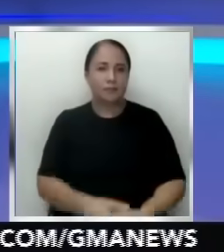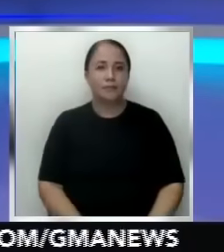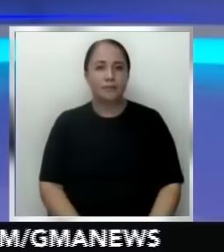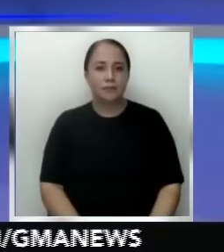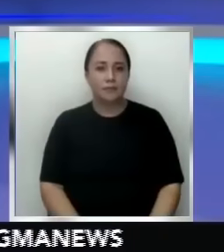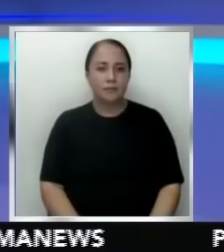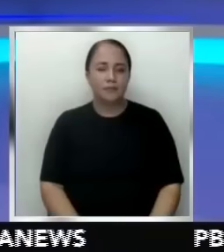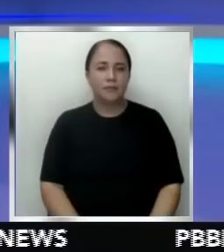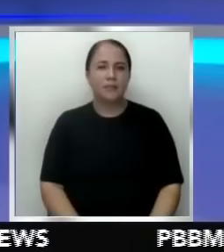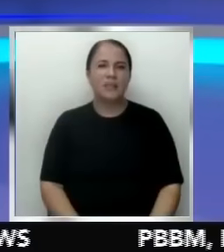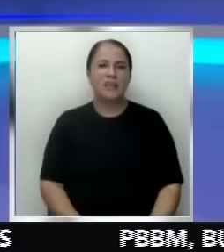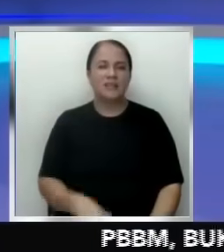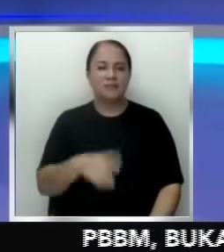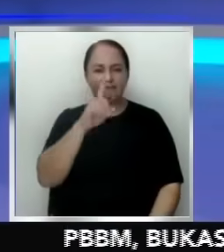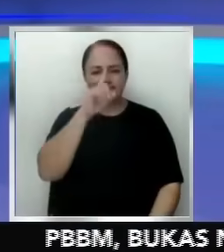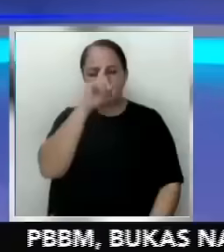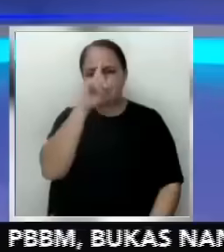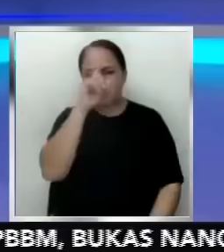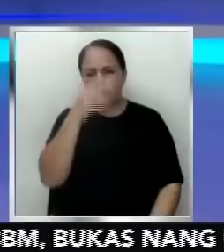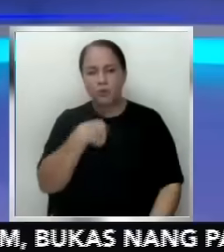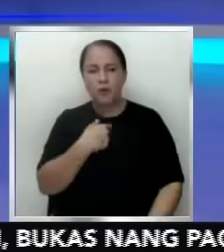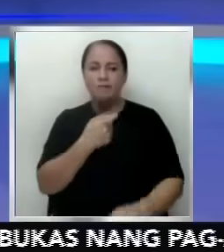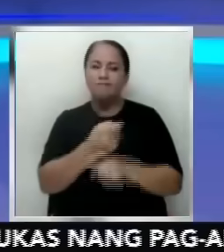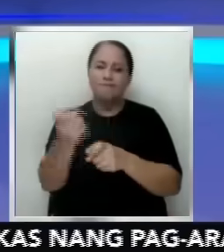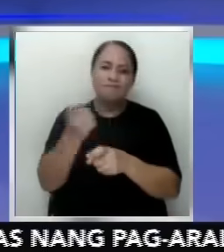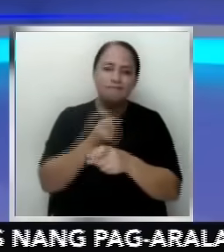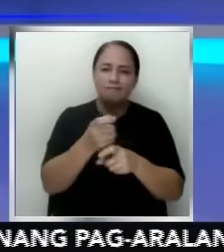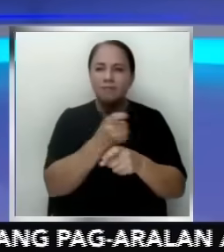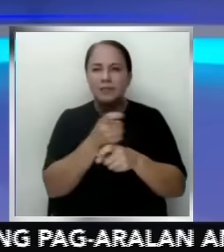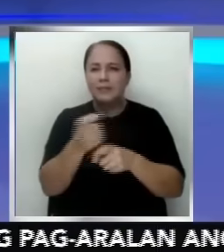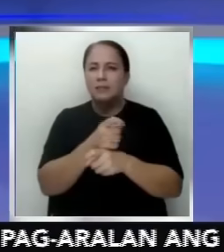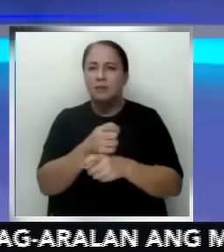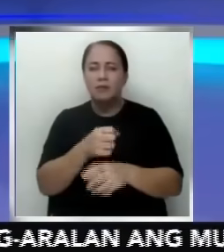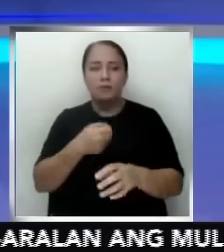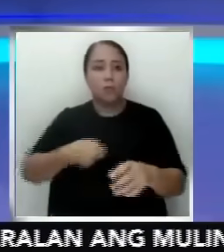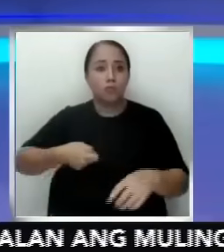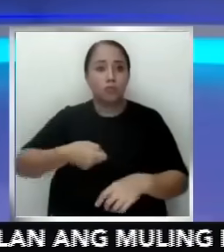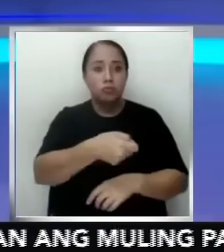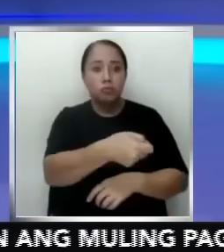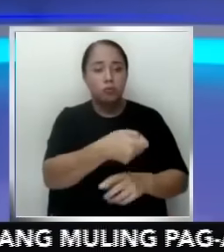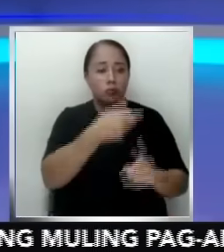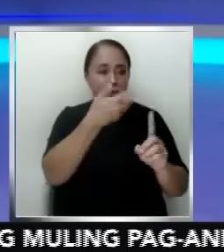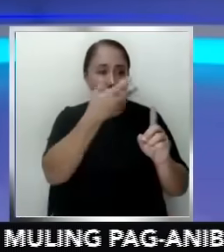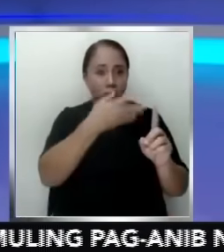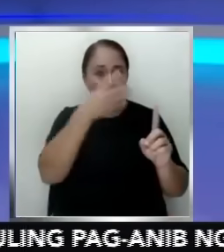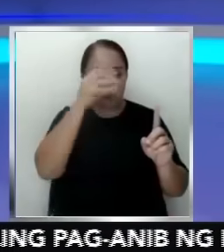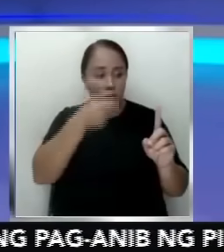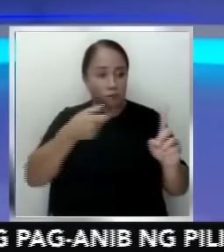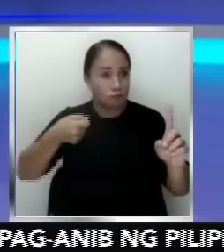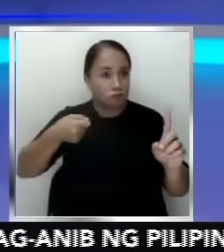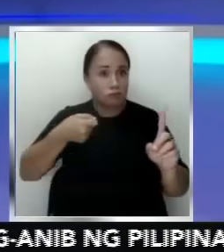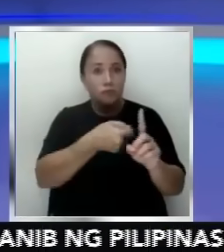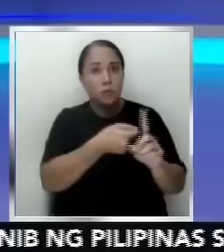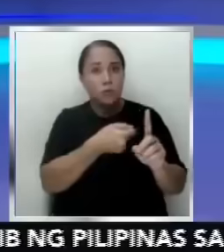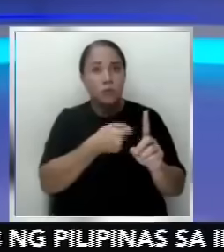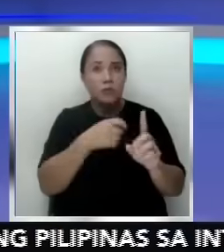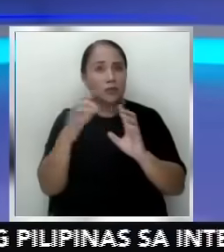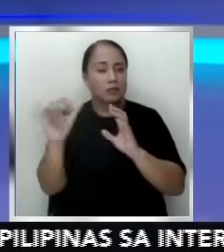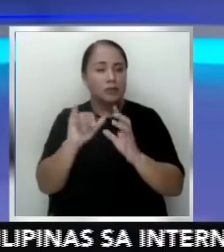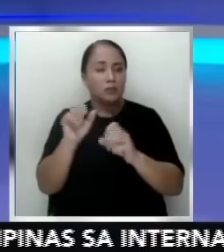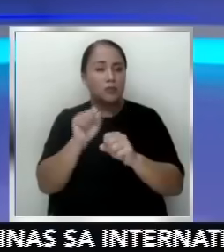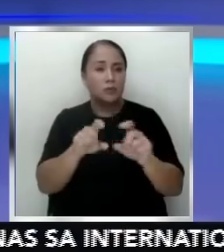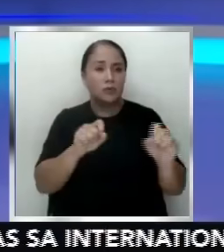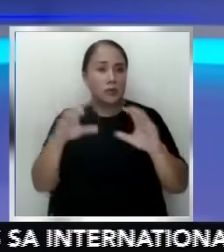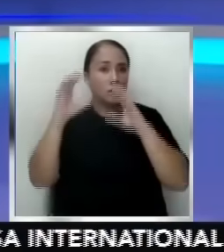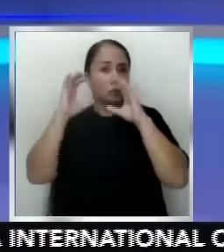dahil na pikon umano sa asaran pinagsasaksak na isang lalaki ang kasama niyang magbubuko n huli